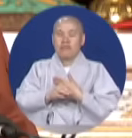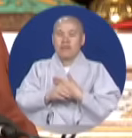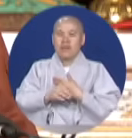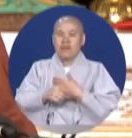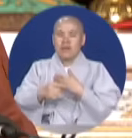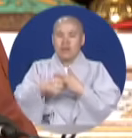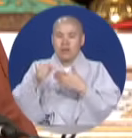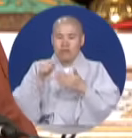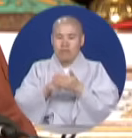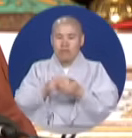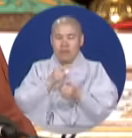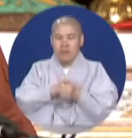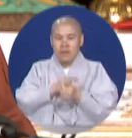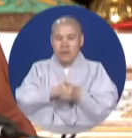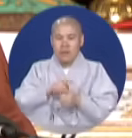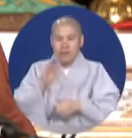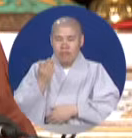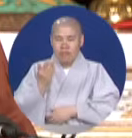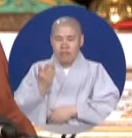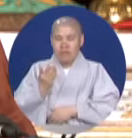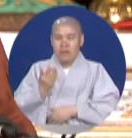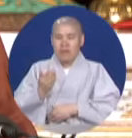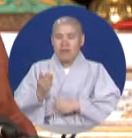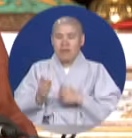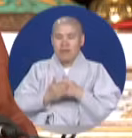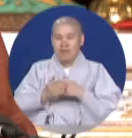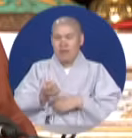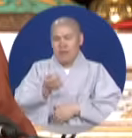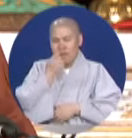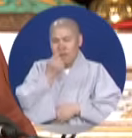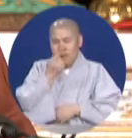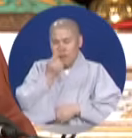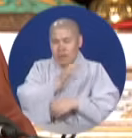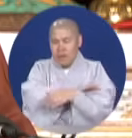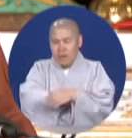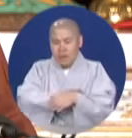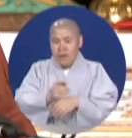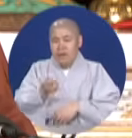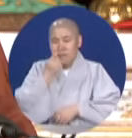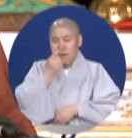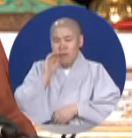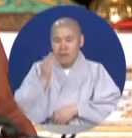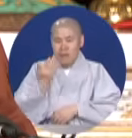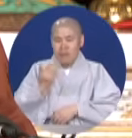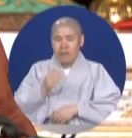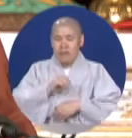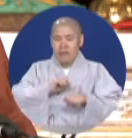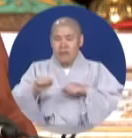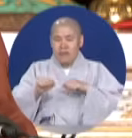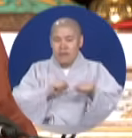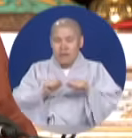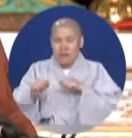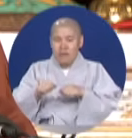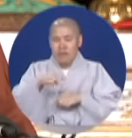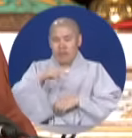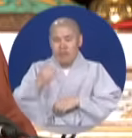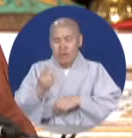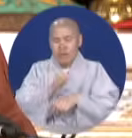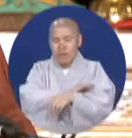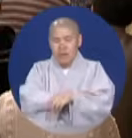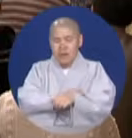그래서 이걸 배우는 것도 잘 배워야 되고, 실천하는 것도 잘해야